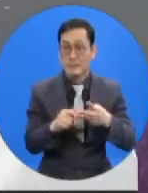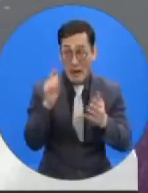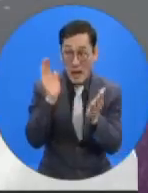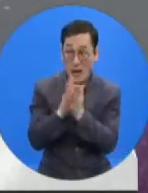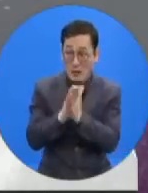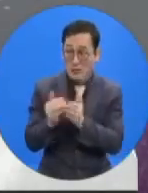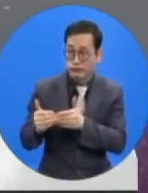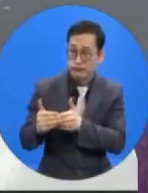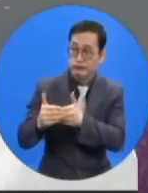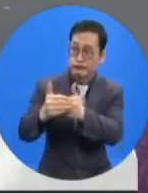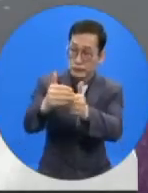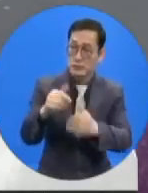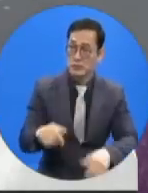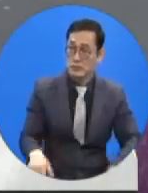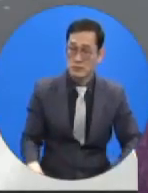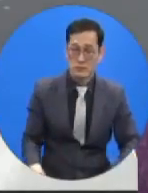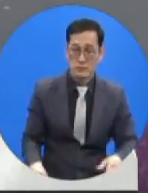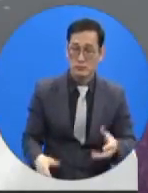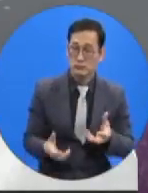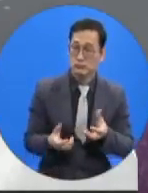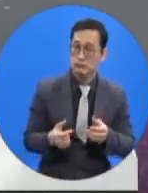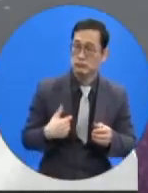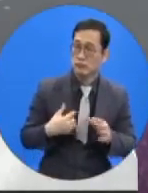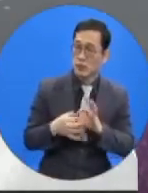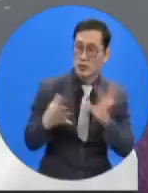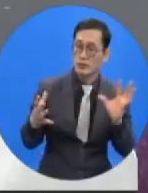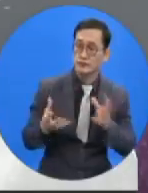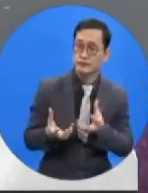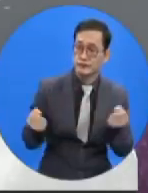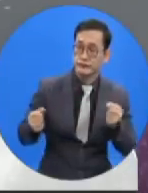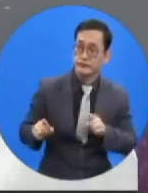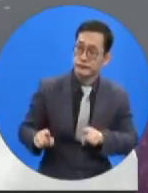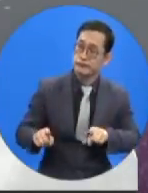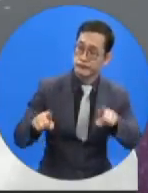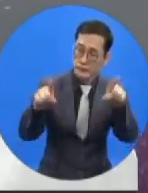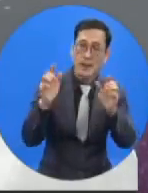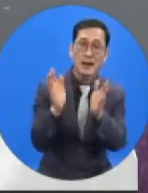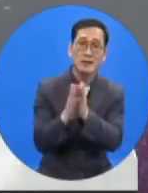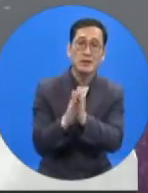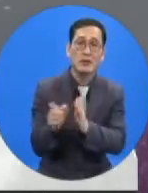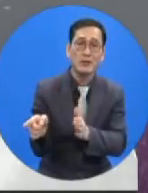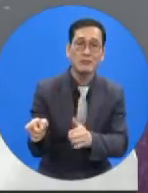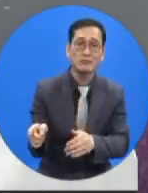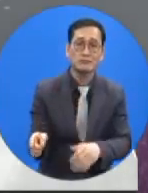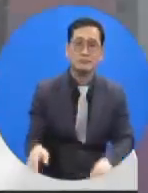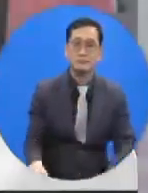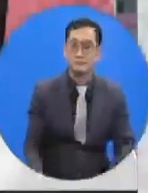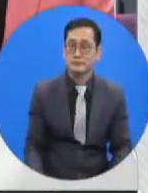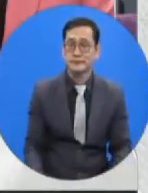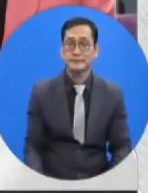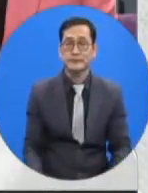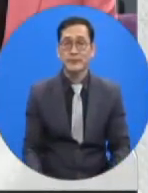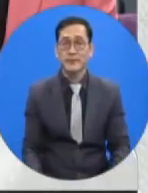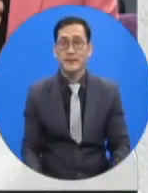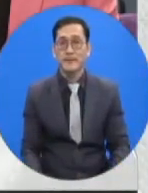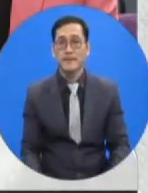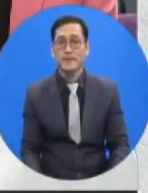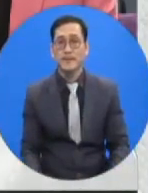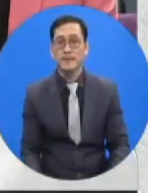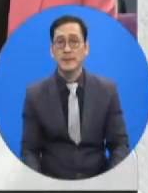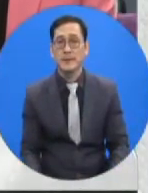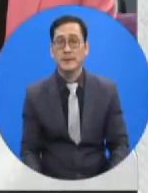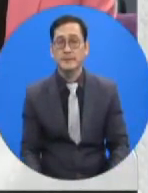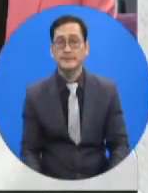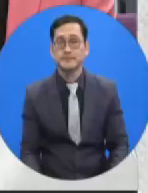가시는 거고요. 네. 그리고 제가 하나만 더 좀 꼬집자면은 예. 지금